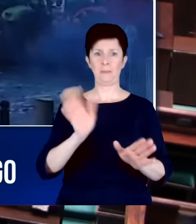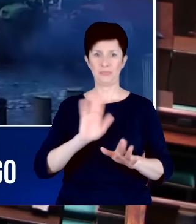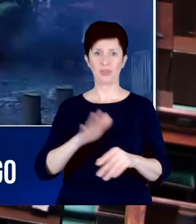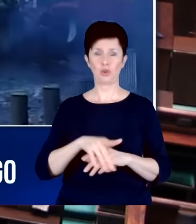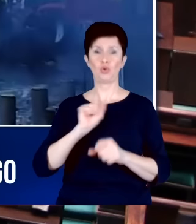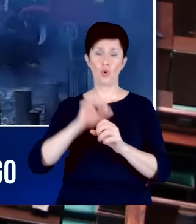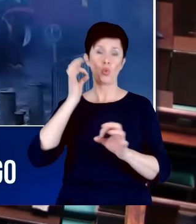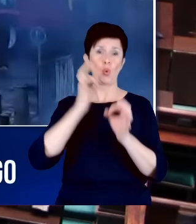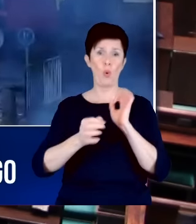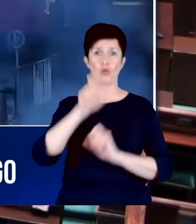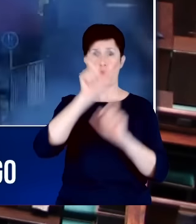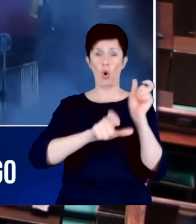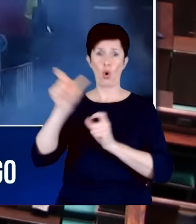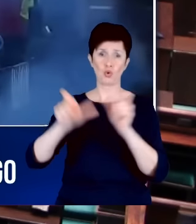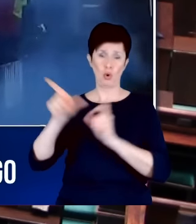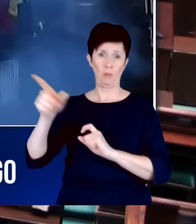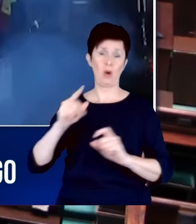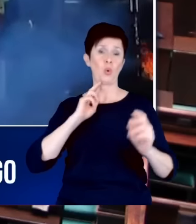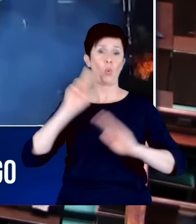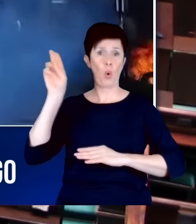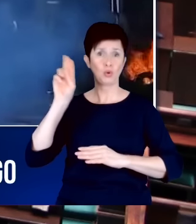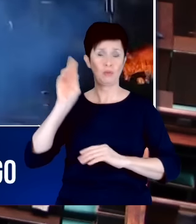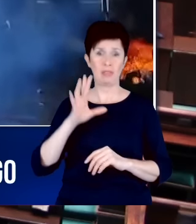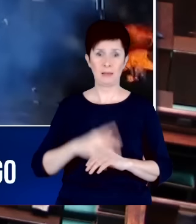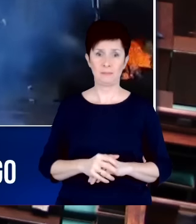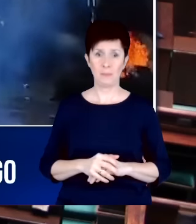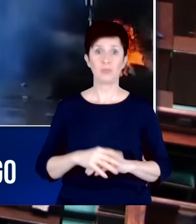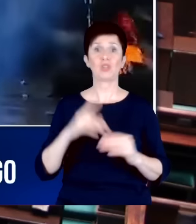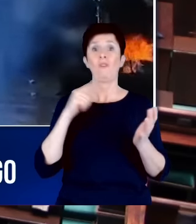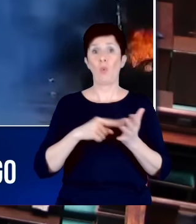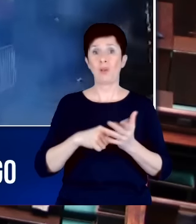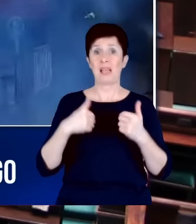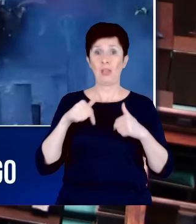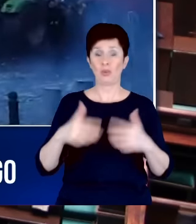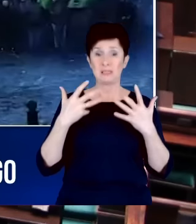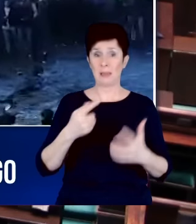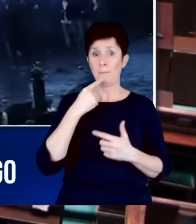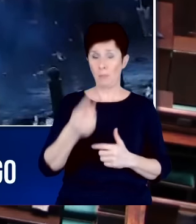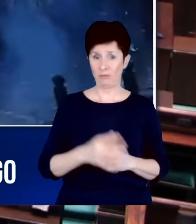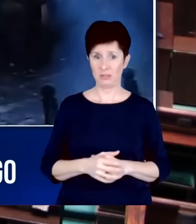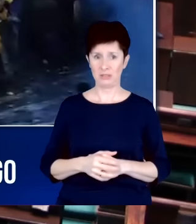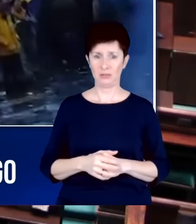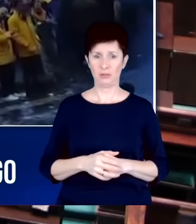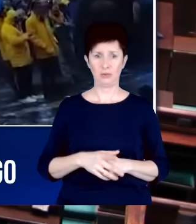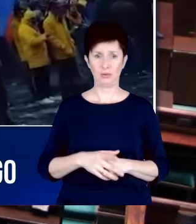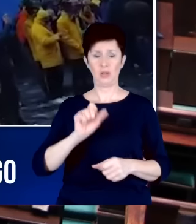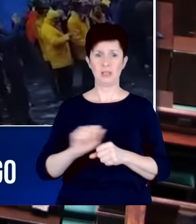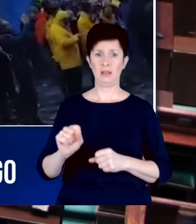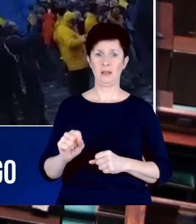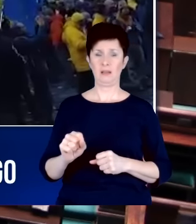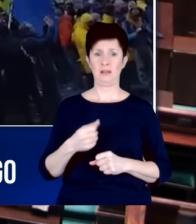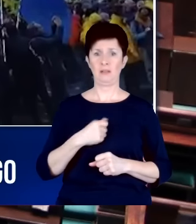podnoszą ręce za tym. Więc o tym chcę właśnie powiedzieć, że polityka to nie jest twór, który bierze różę tun za rękę. Przypominam